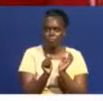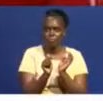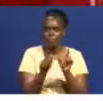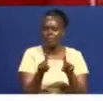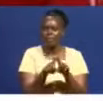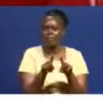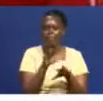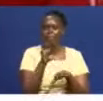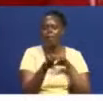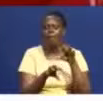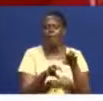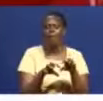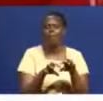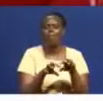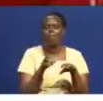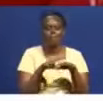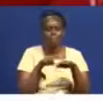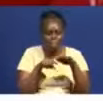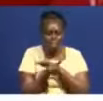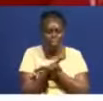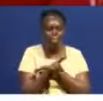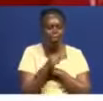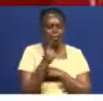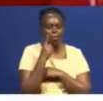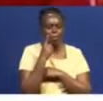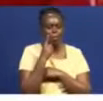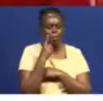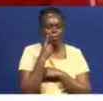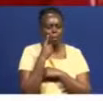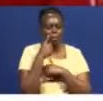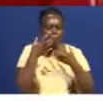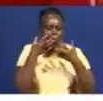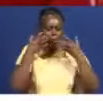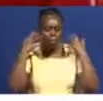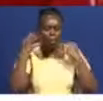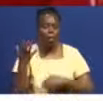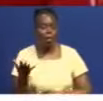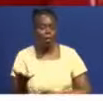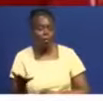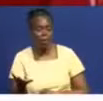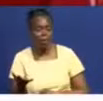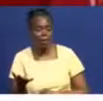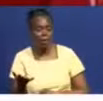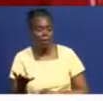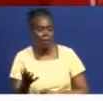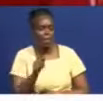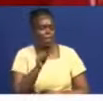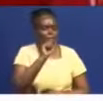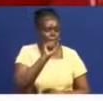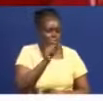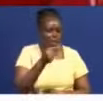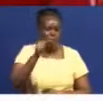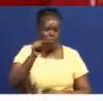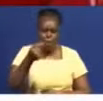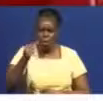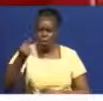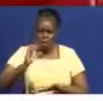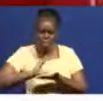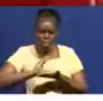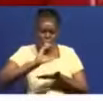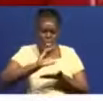shamba la wanyama. Ukiingia pale unapatana hata na simba. Wakati mamilioni ya pesa